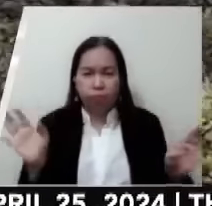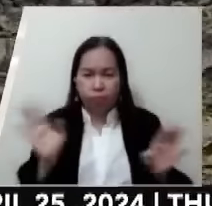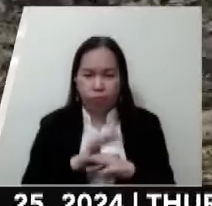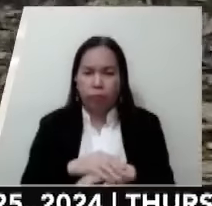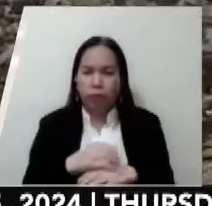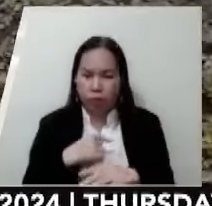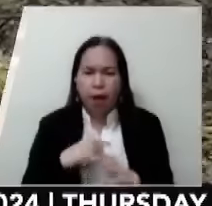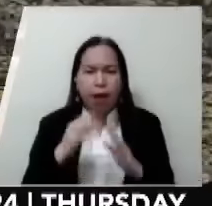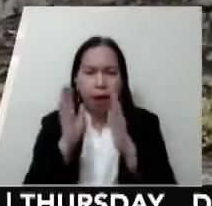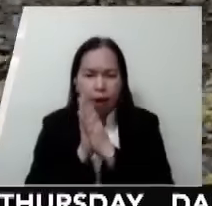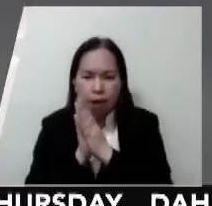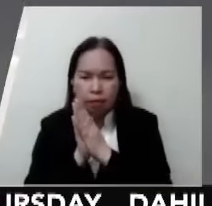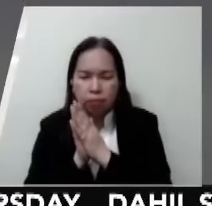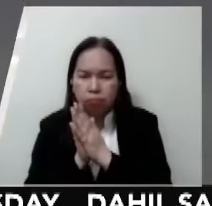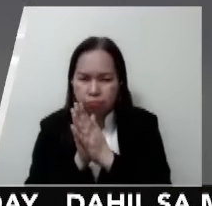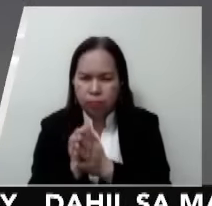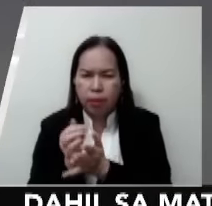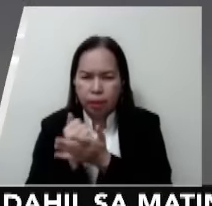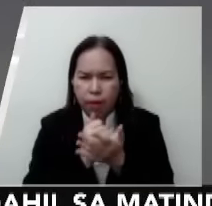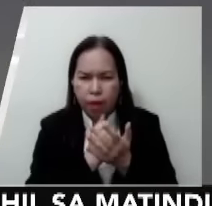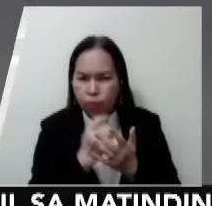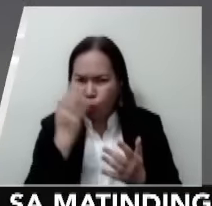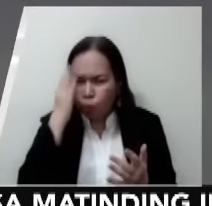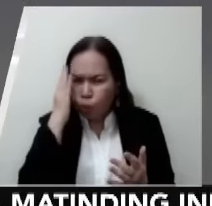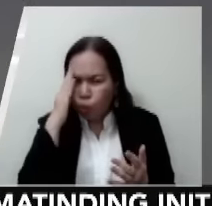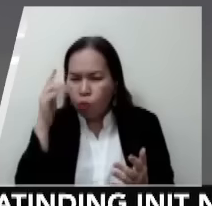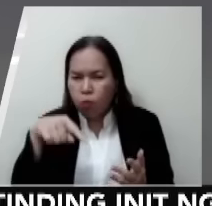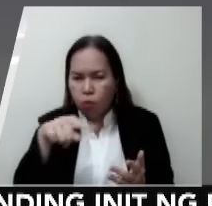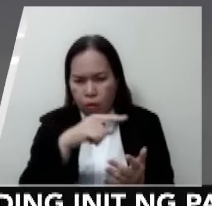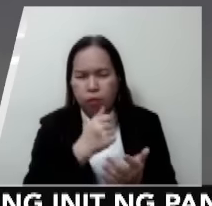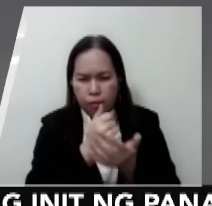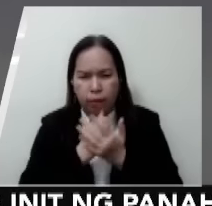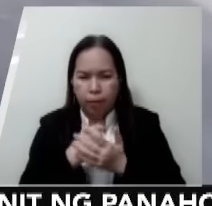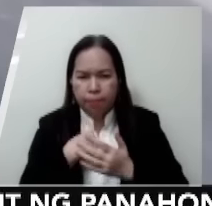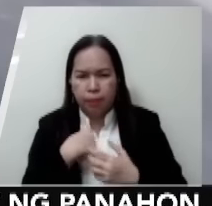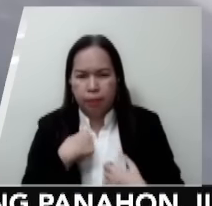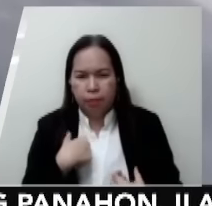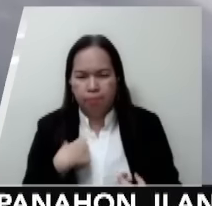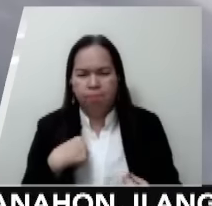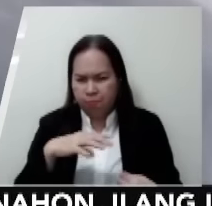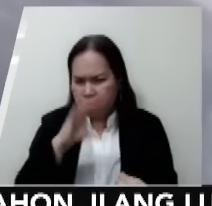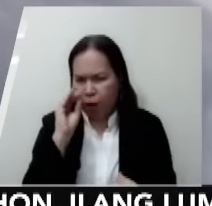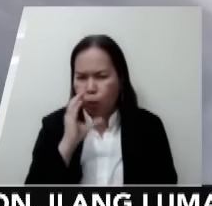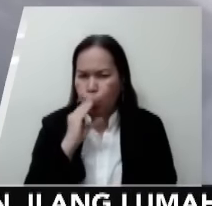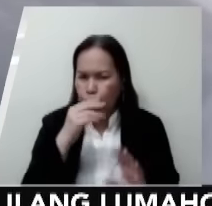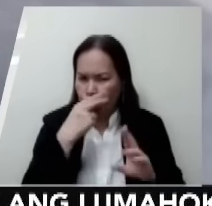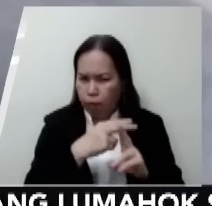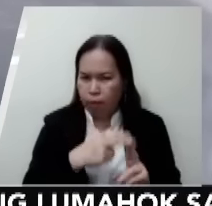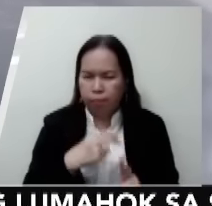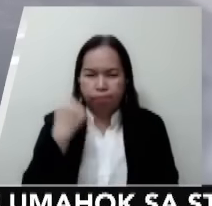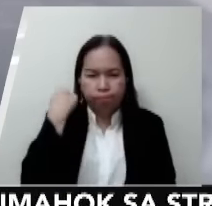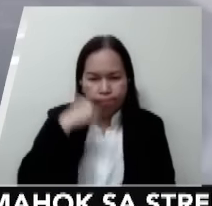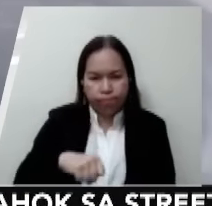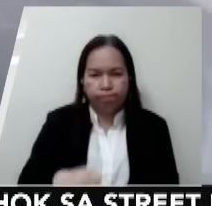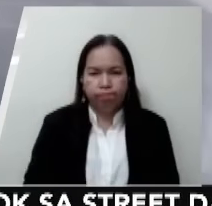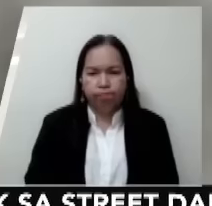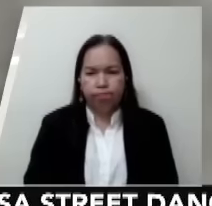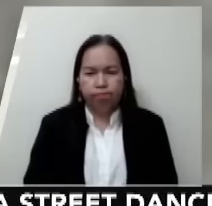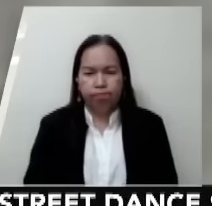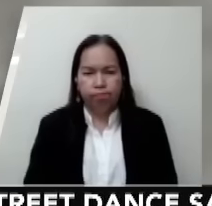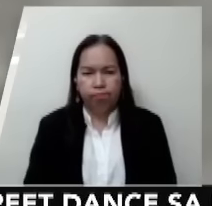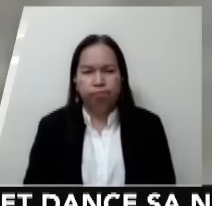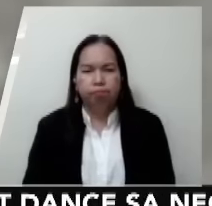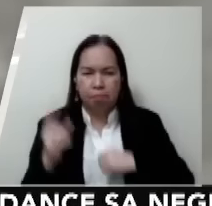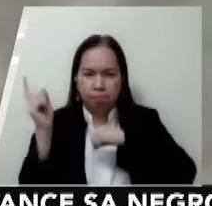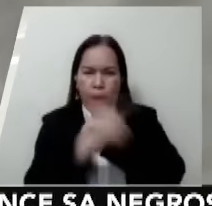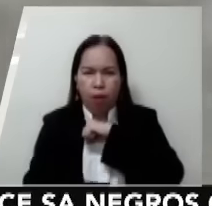I'm also asking the help of every agency concerned also para tulungan kami para mas manatili itong mga tao.